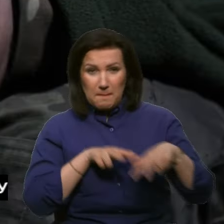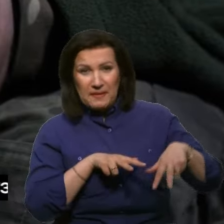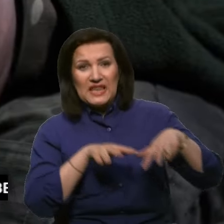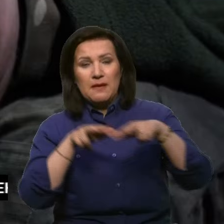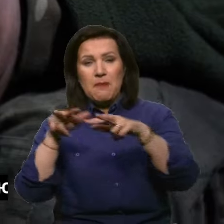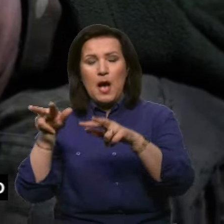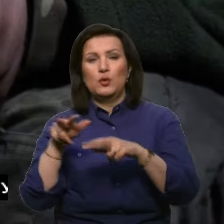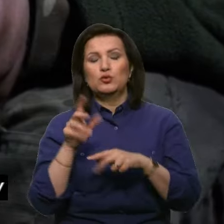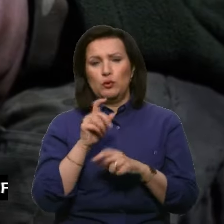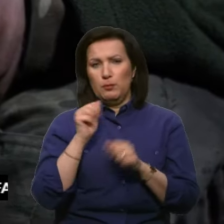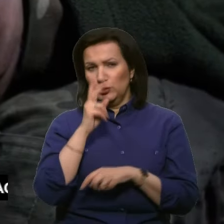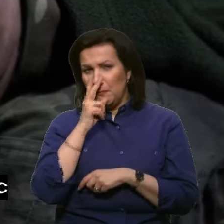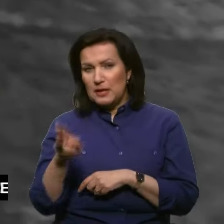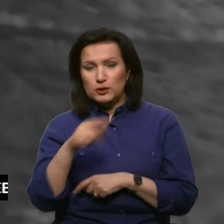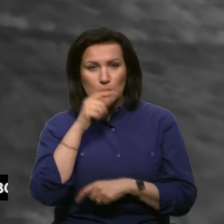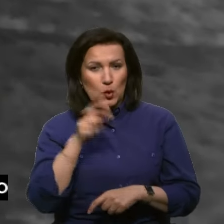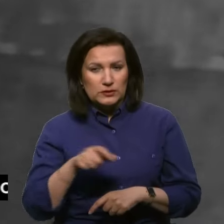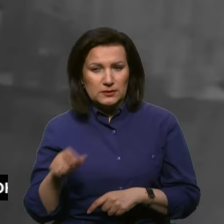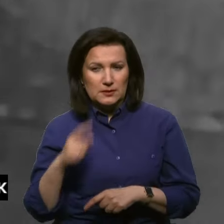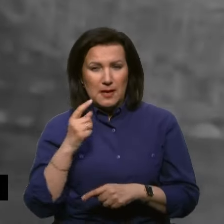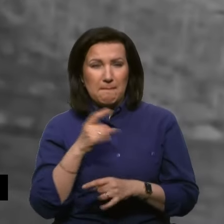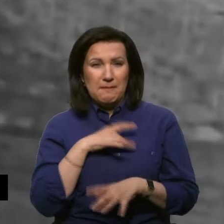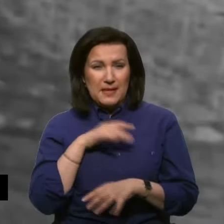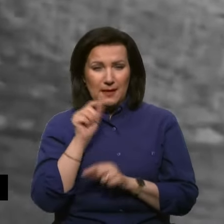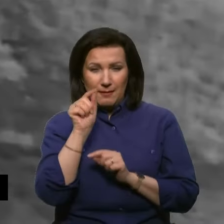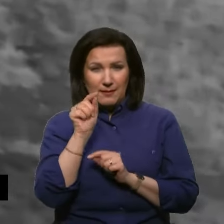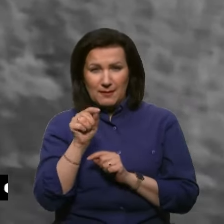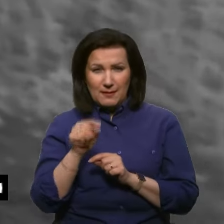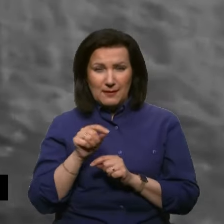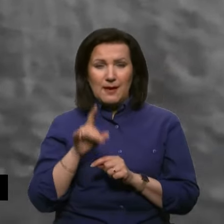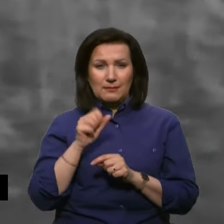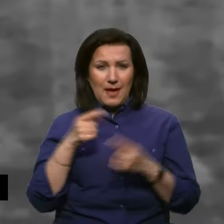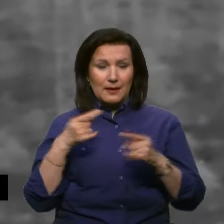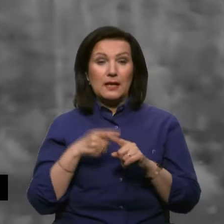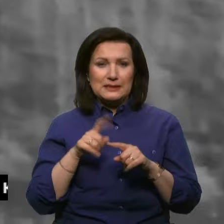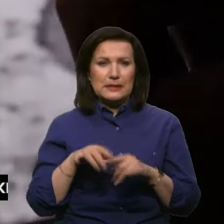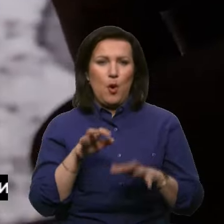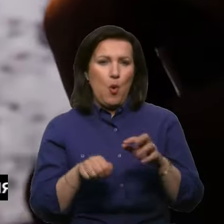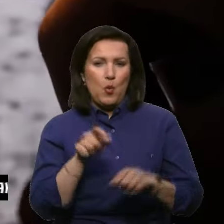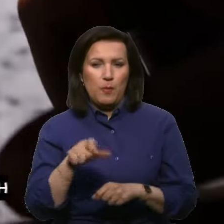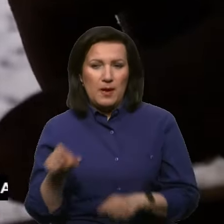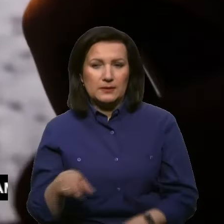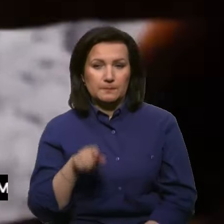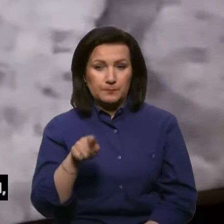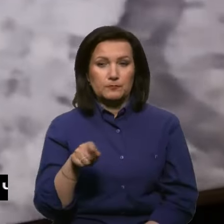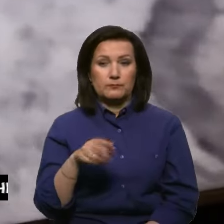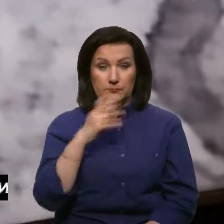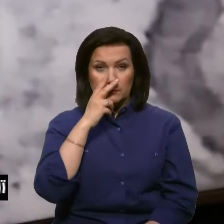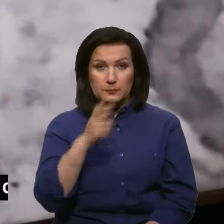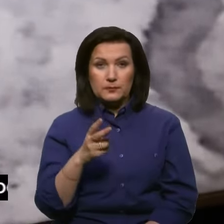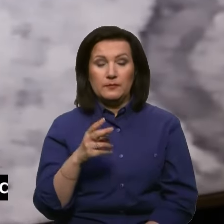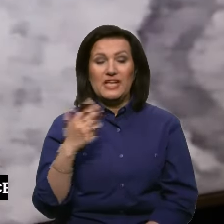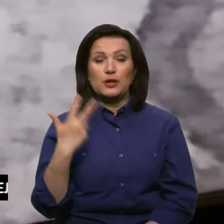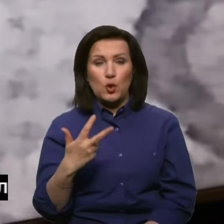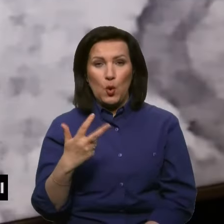на висоту, з якої можна бачити росіян. Яскраво білі плями на екрані – це окупанти. Ну, знову ж, перед цим ми бачили на відео,